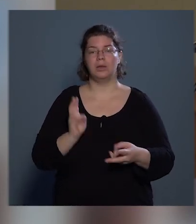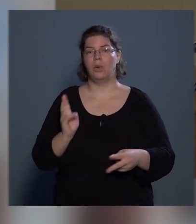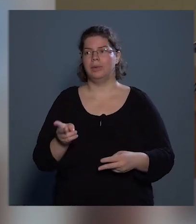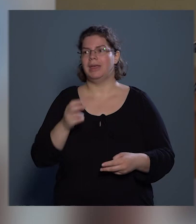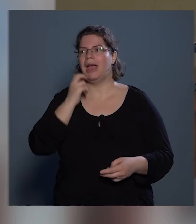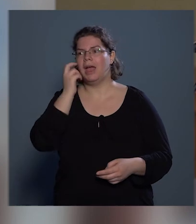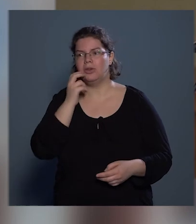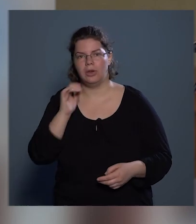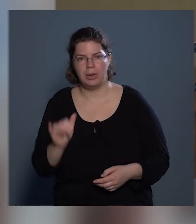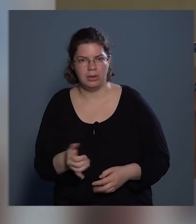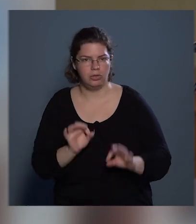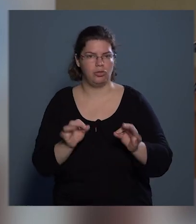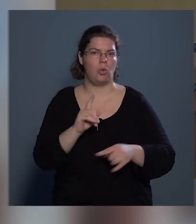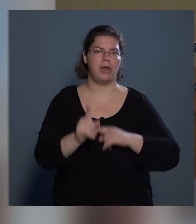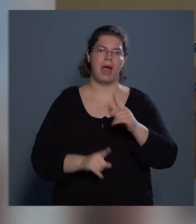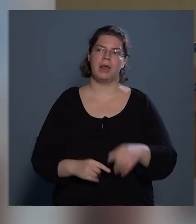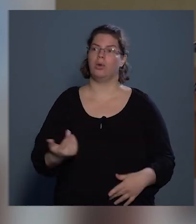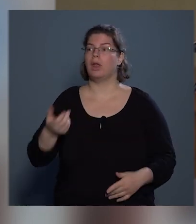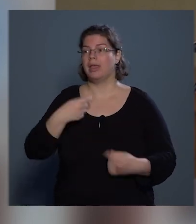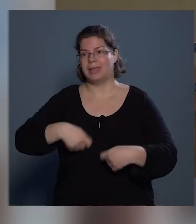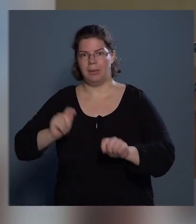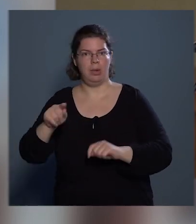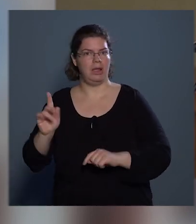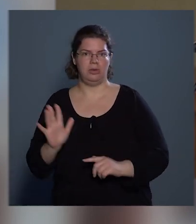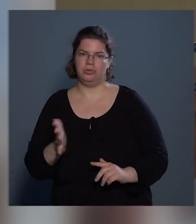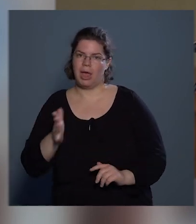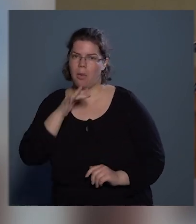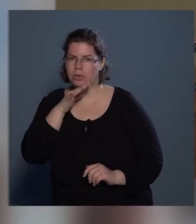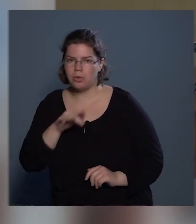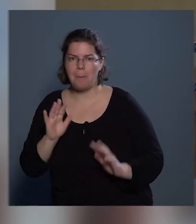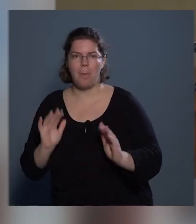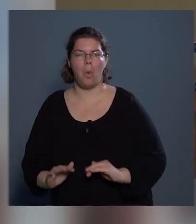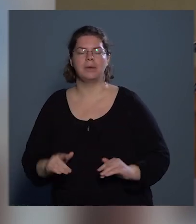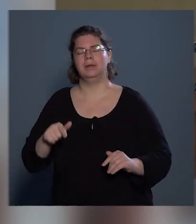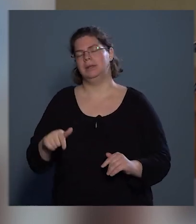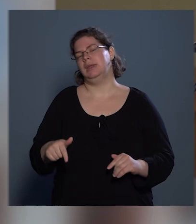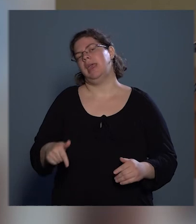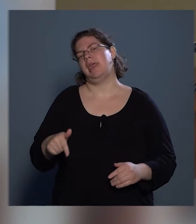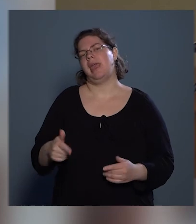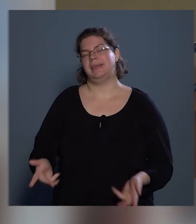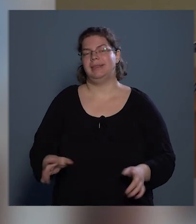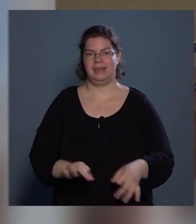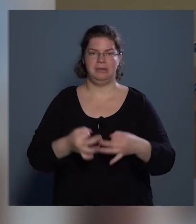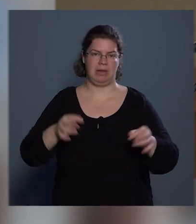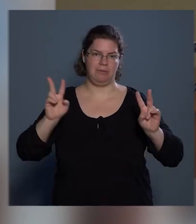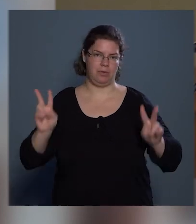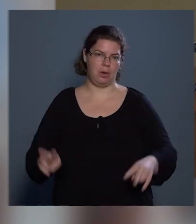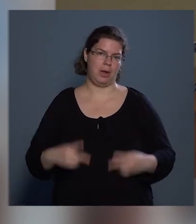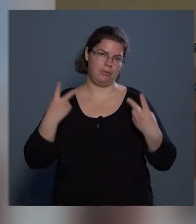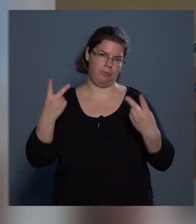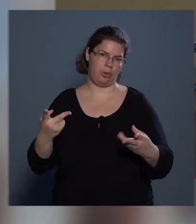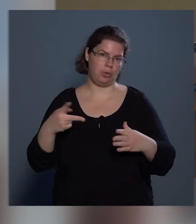is jól járjon, az épület is ne ott romoljon, ne menjen, ez nyilvánvalóan ez egy fontos